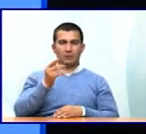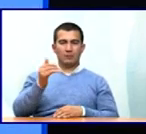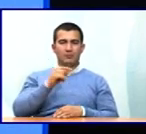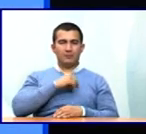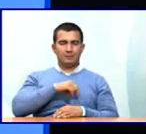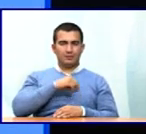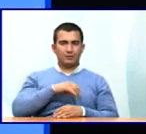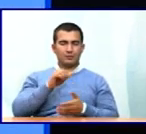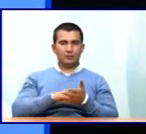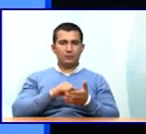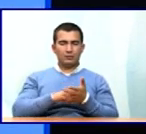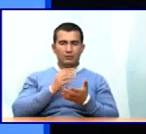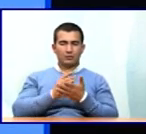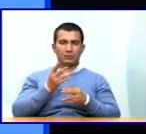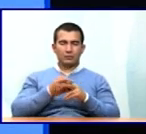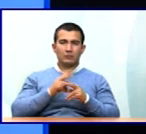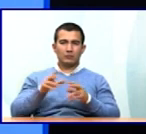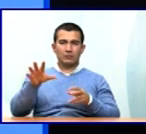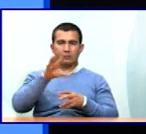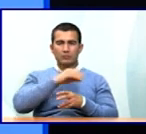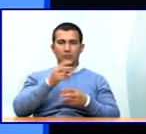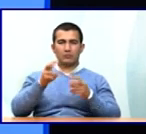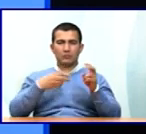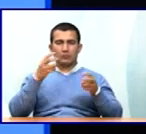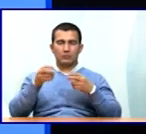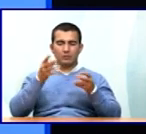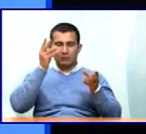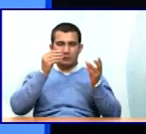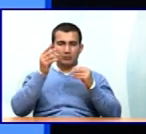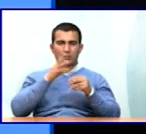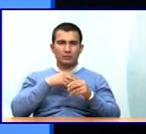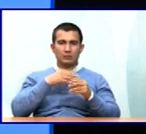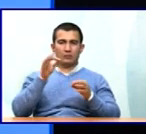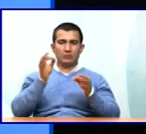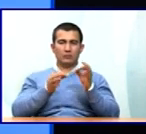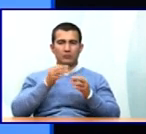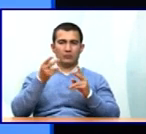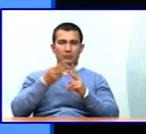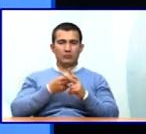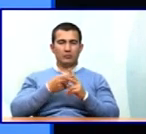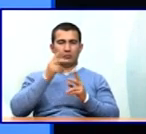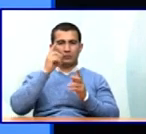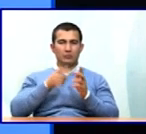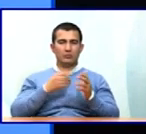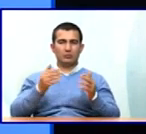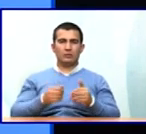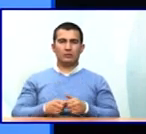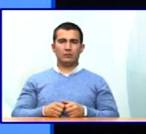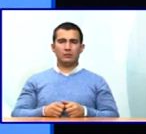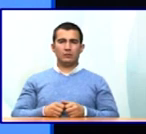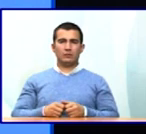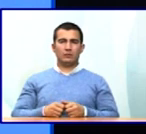ulardan olingan ma'lumotlarning o'rtachasini hisoblash. Keyingi savolga o'tamiz.